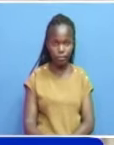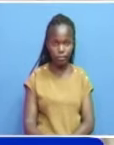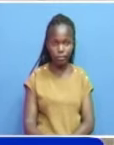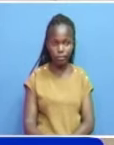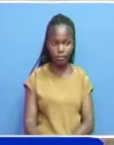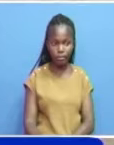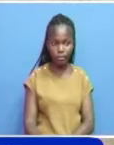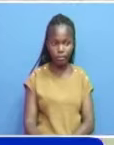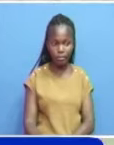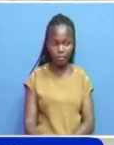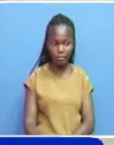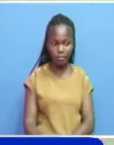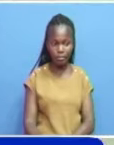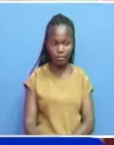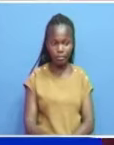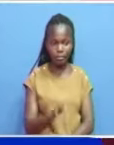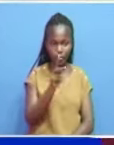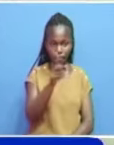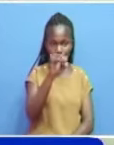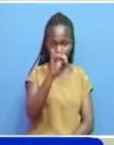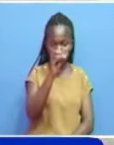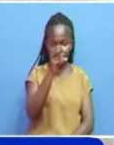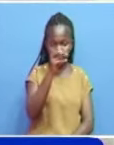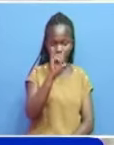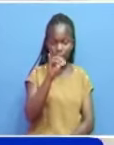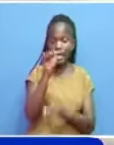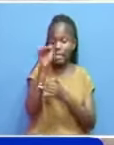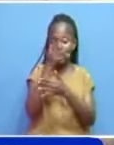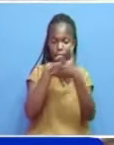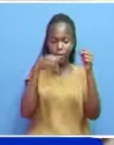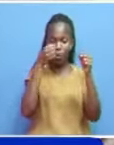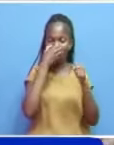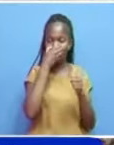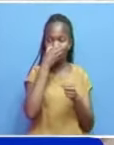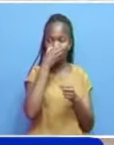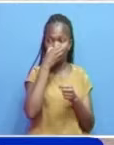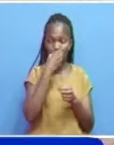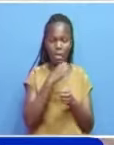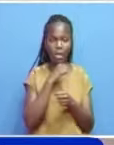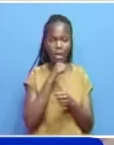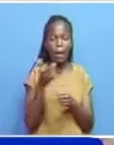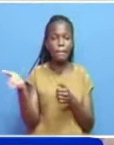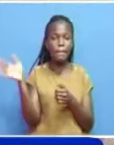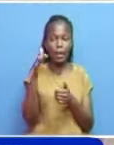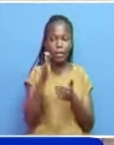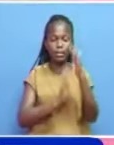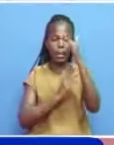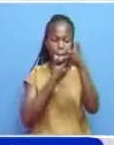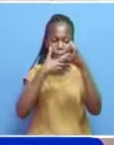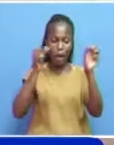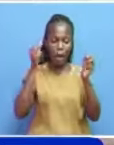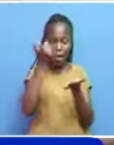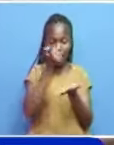Muandiki munene chamani cha Jubilee Jeremiah Kioni ni wakulia President William Ruto ndakatunge kivila cha munini wa